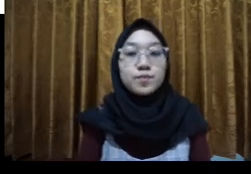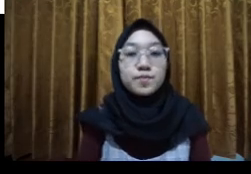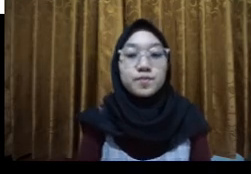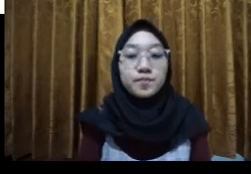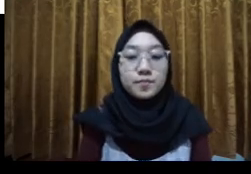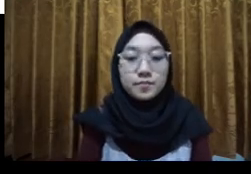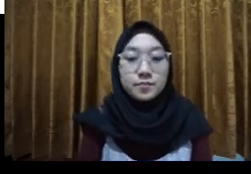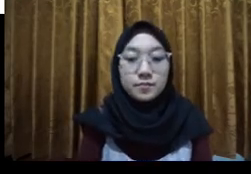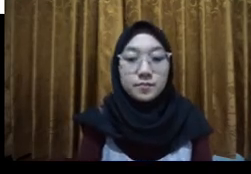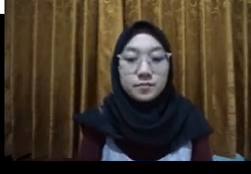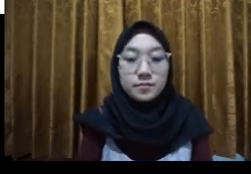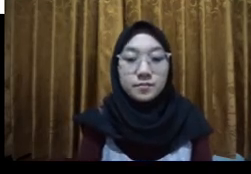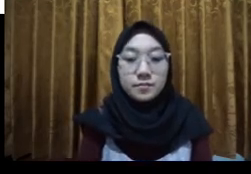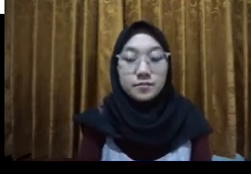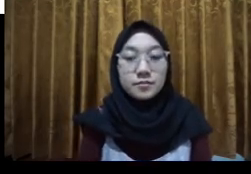sekali teman-teman.